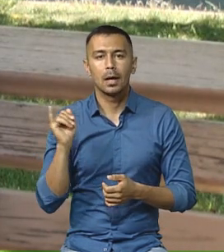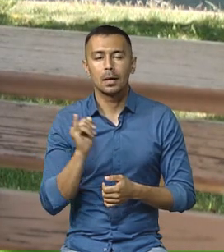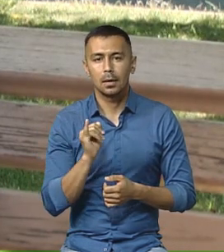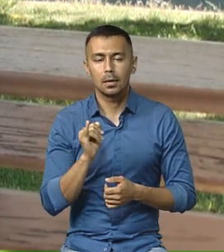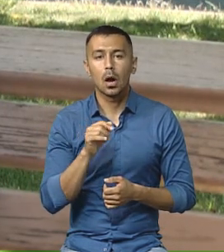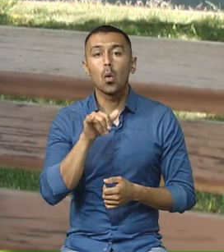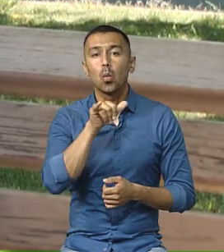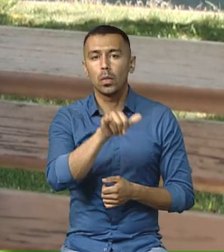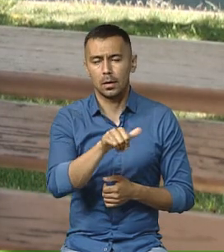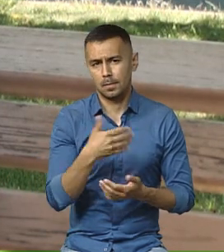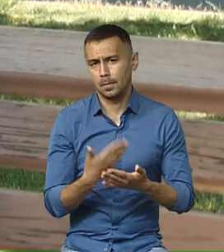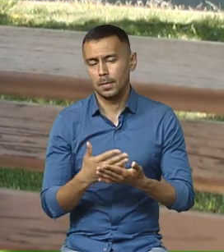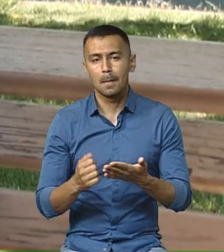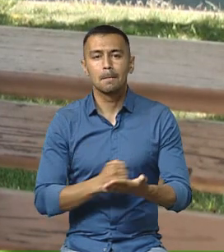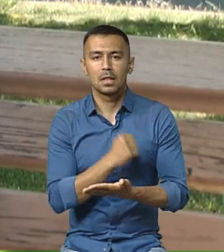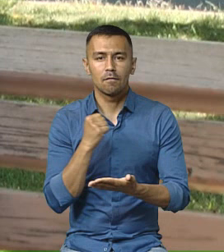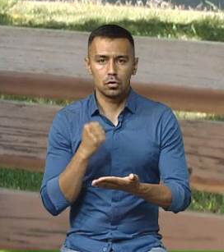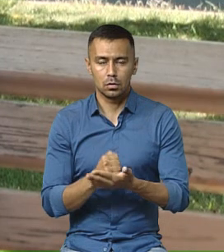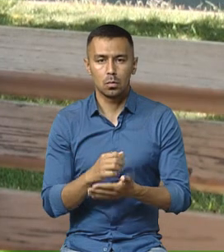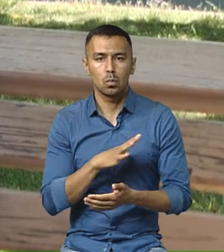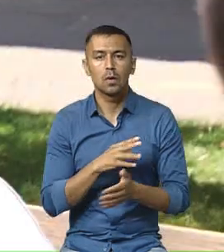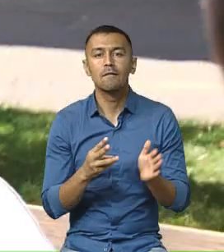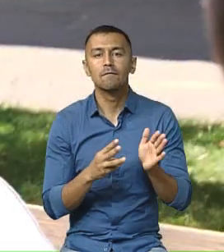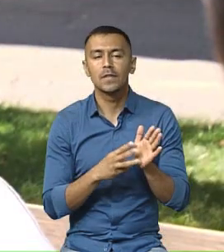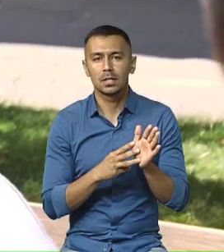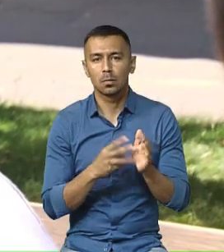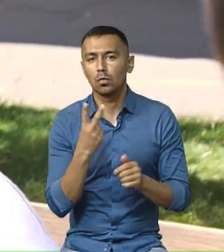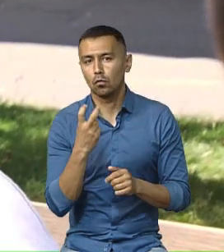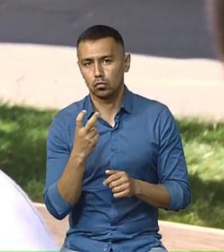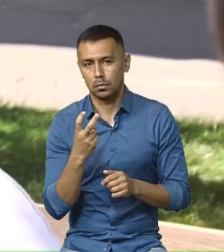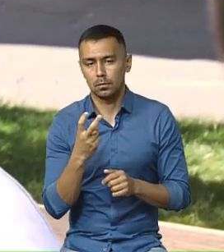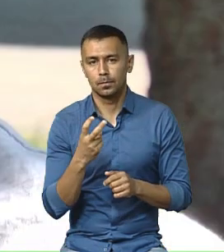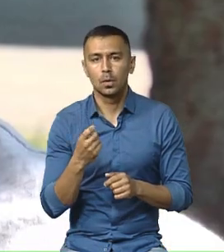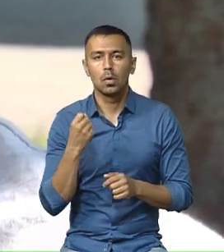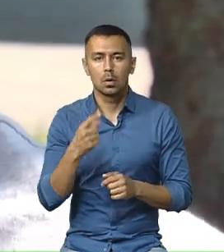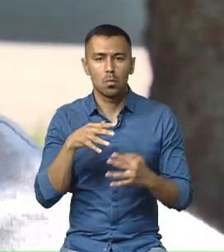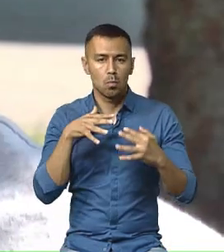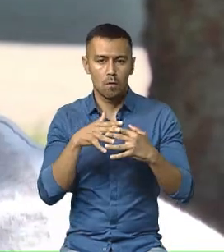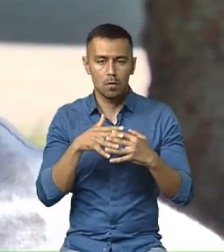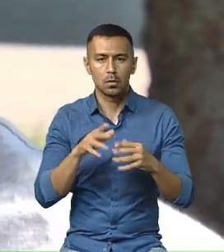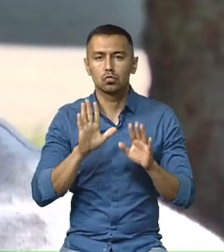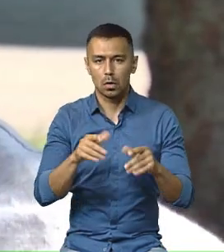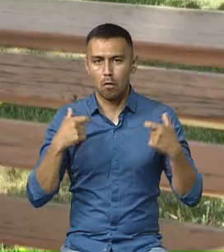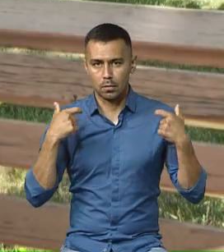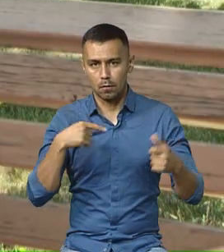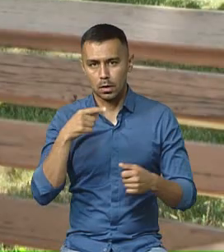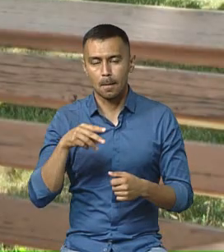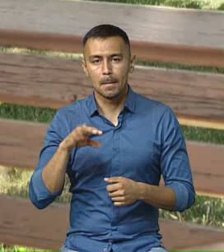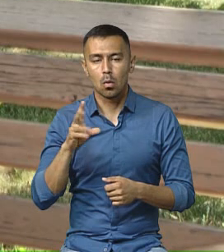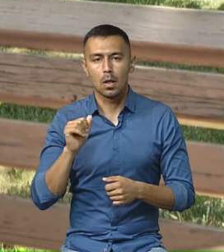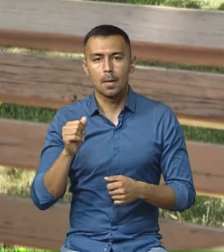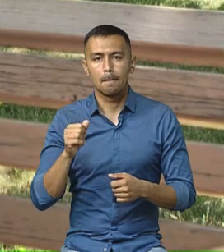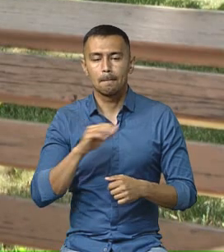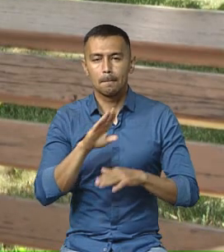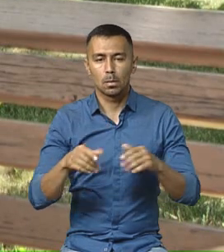А в них десь підтверджених було 8-200. Проти нас у тому бою воювали виключно офіцери, каже Микола. Від